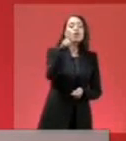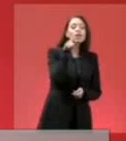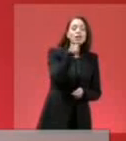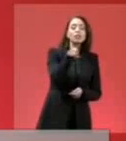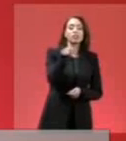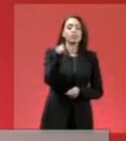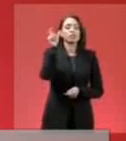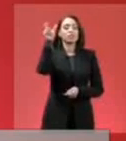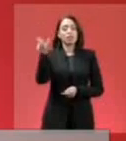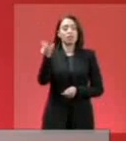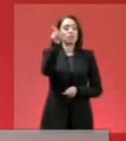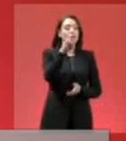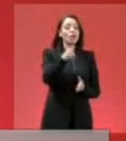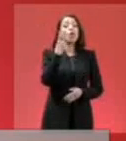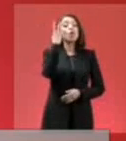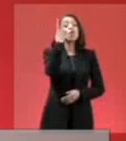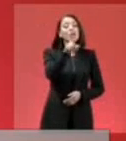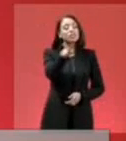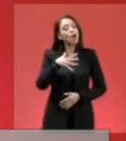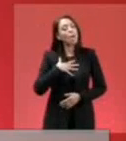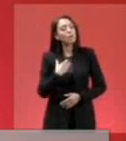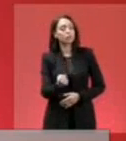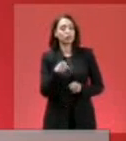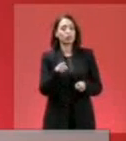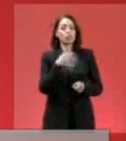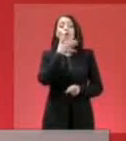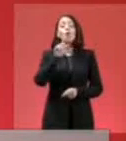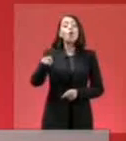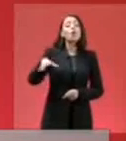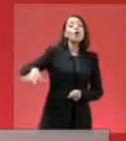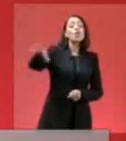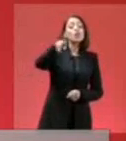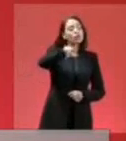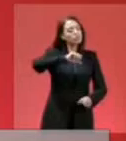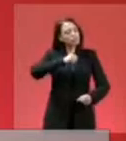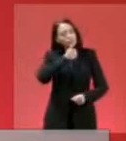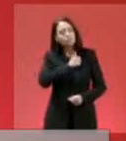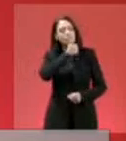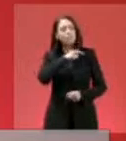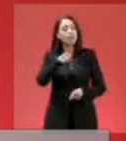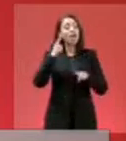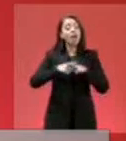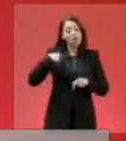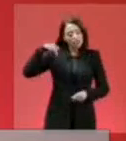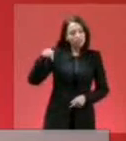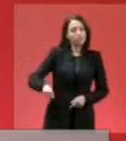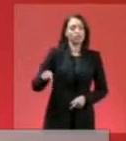στήριξη, χάρη στη δική σας εμπιστοσύνη, χάρη στη δική σας επιμονή. Η Ελλάδα του